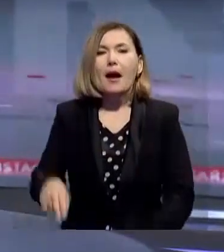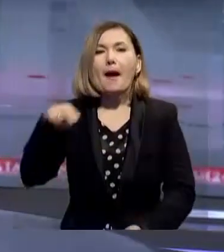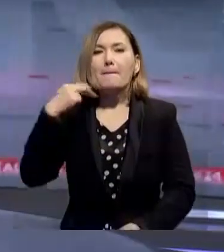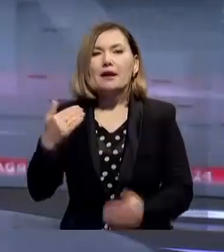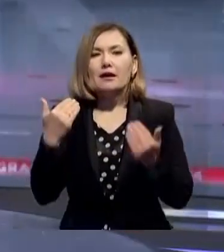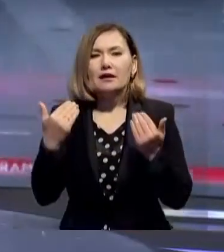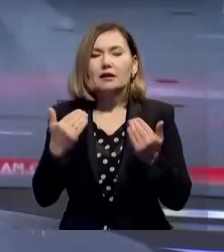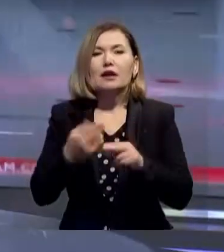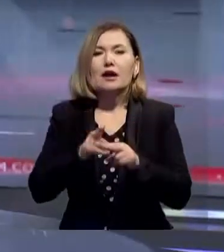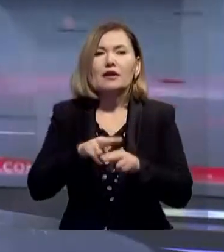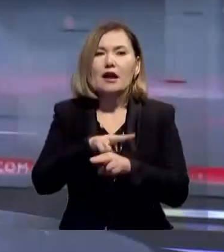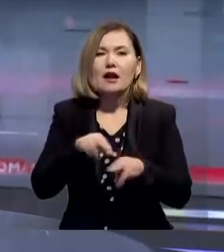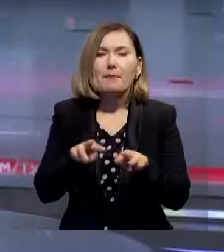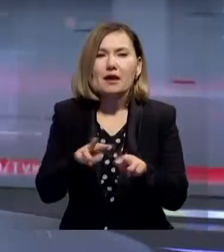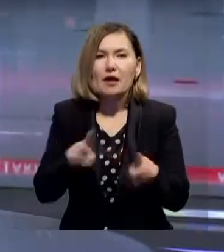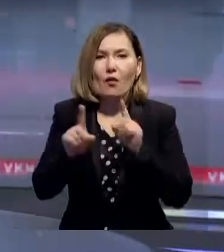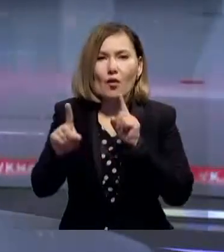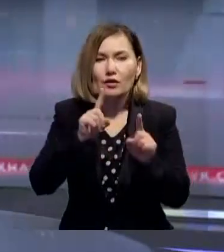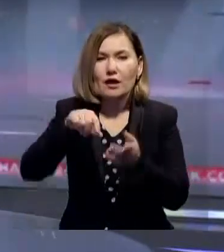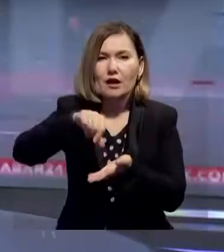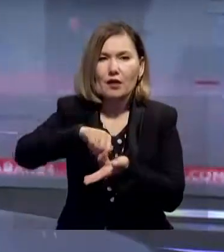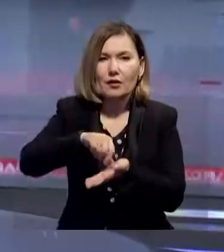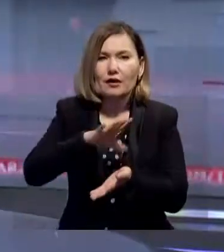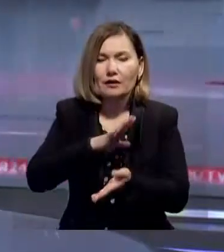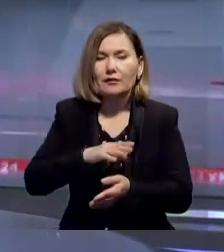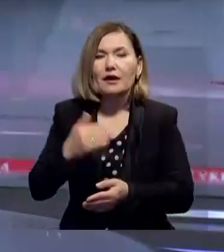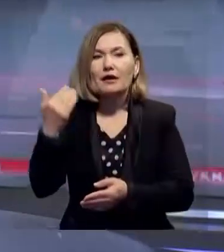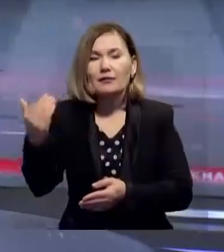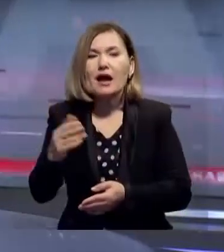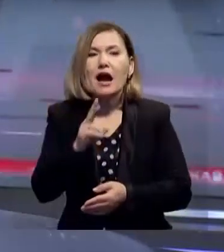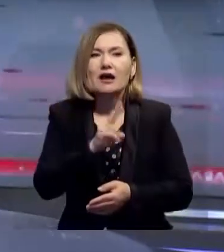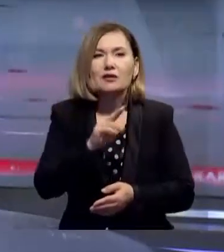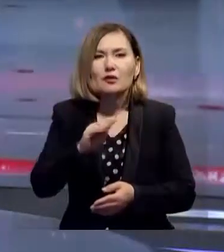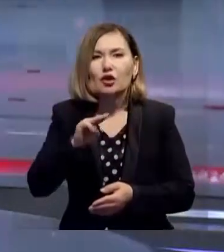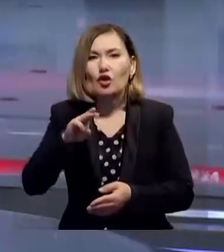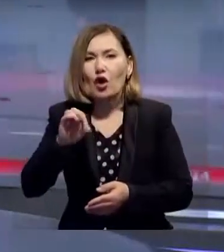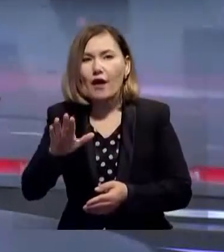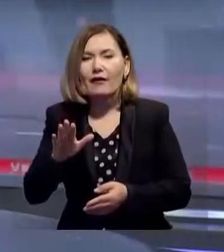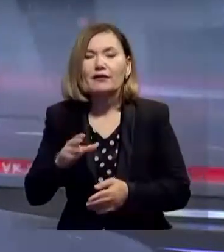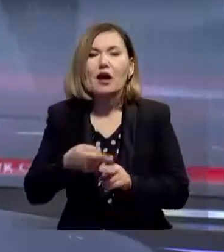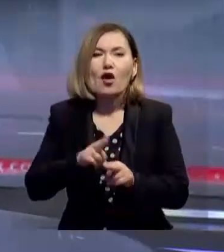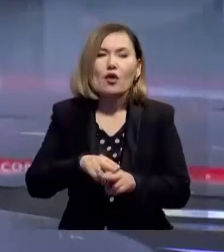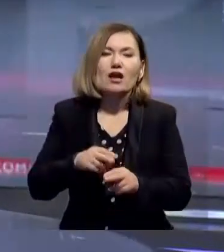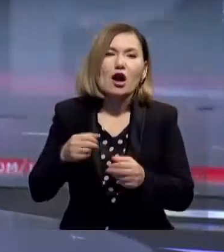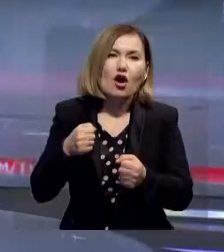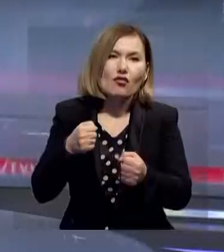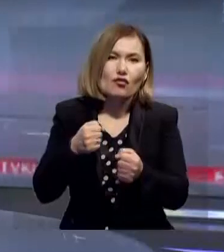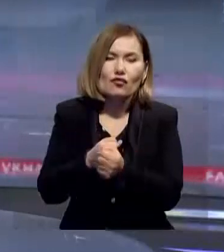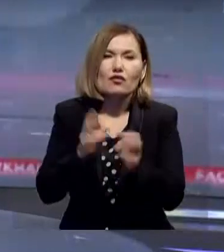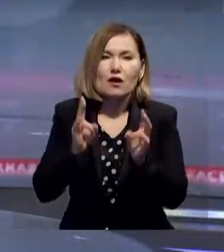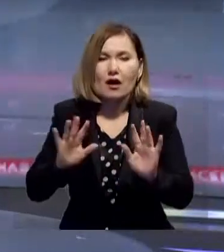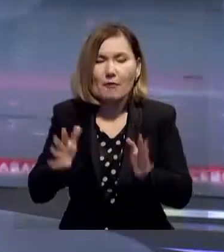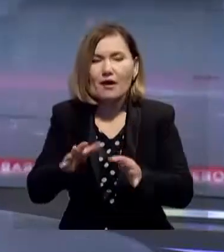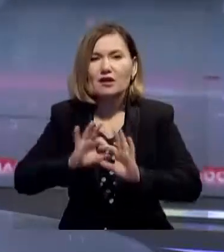Президент бүгін Ішкі істер министрлігінің кеңейтілген алқа мәжілісін өткізді. Жиында Қасым Жомарт Тоқаев жиіліп кеткен көлік апатына да